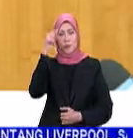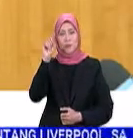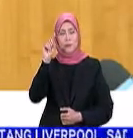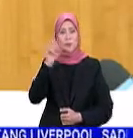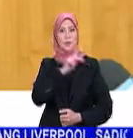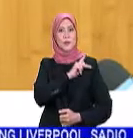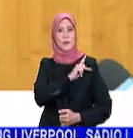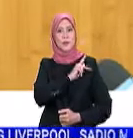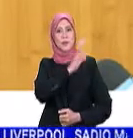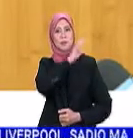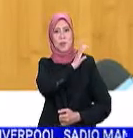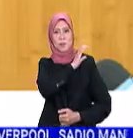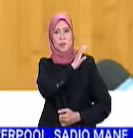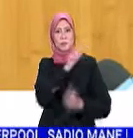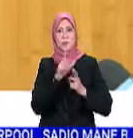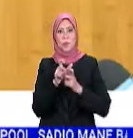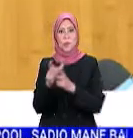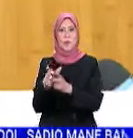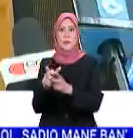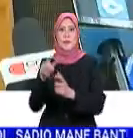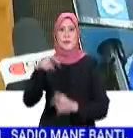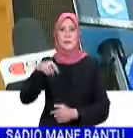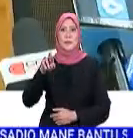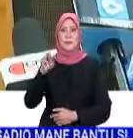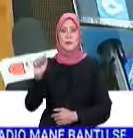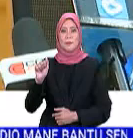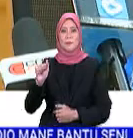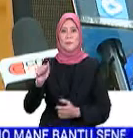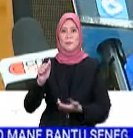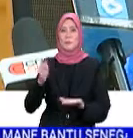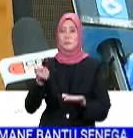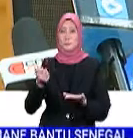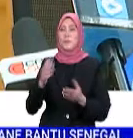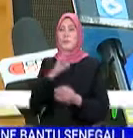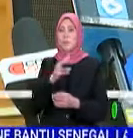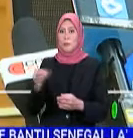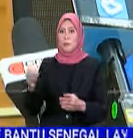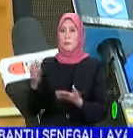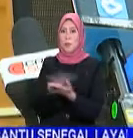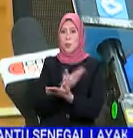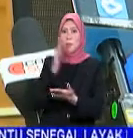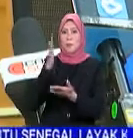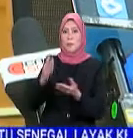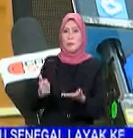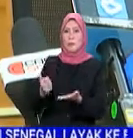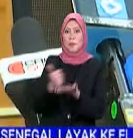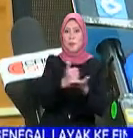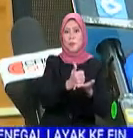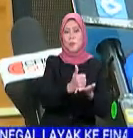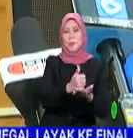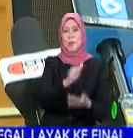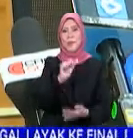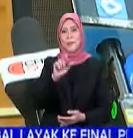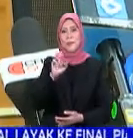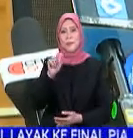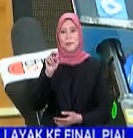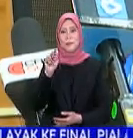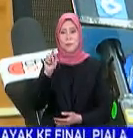sebagai Ketua Jurulatih Olahraga Para acara trek yang baru dan bakal dibantu Erianto Bahtiar.